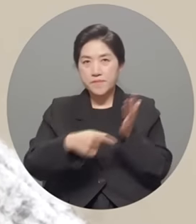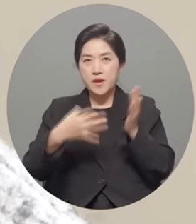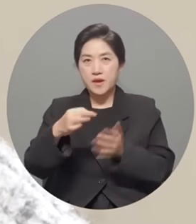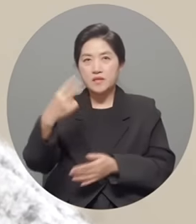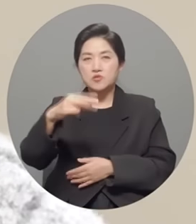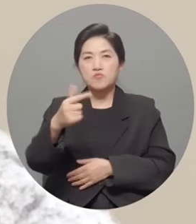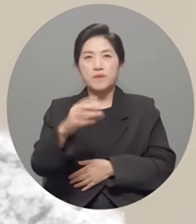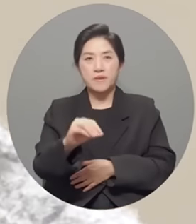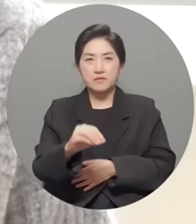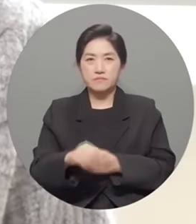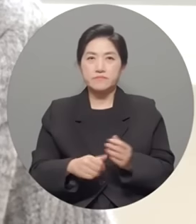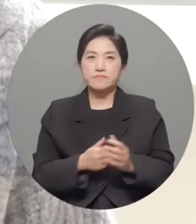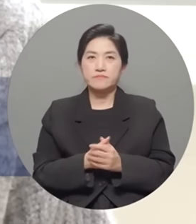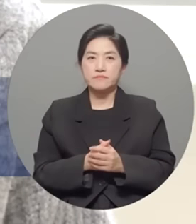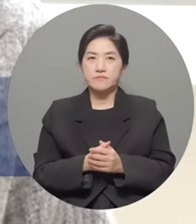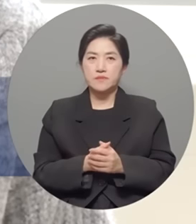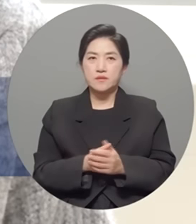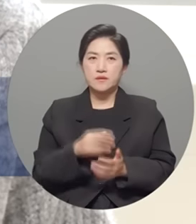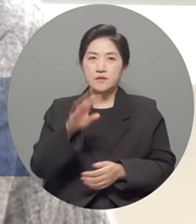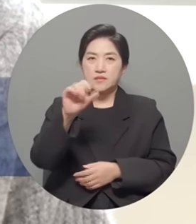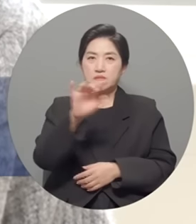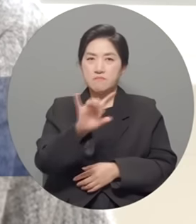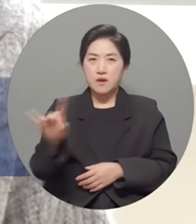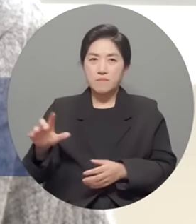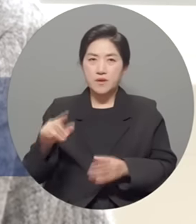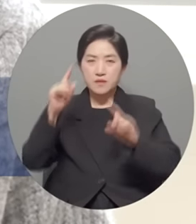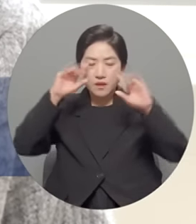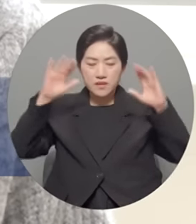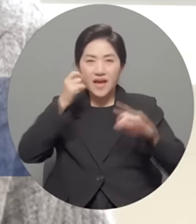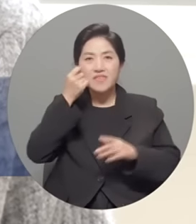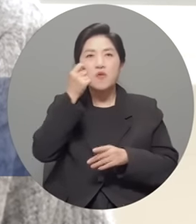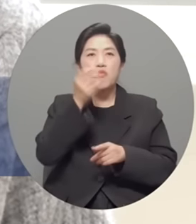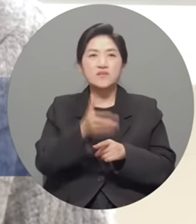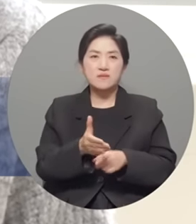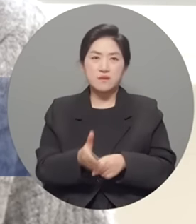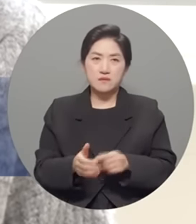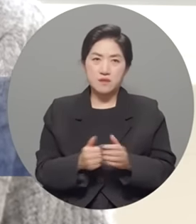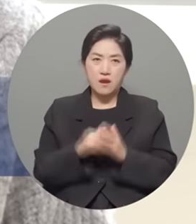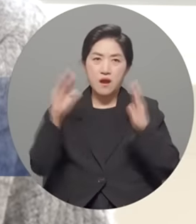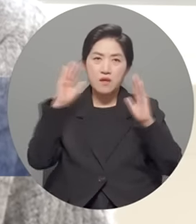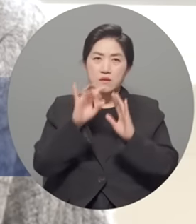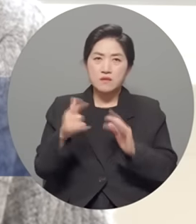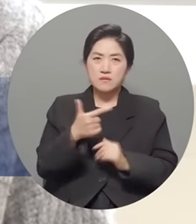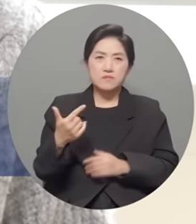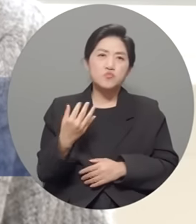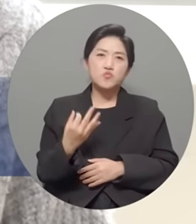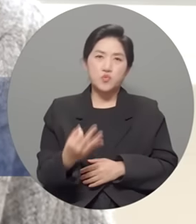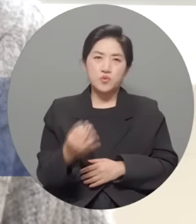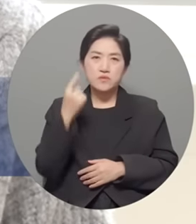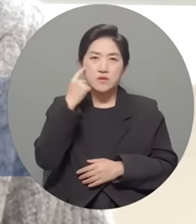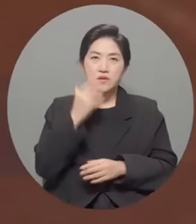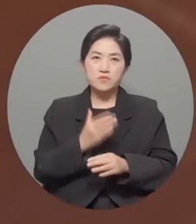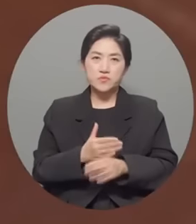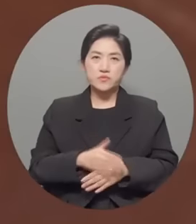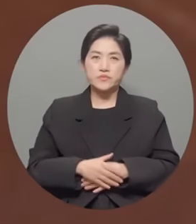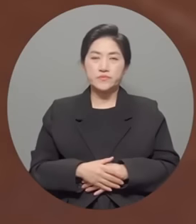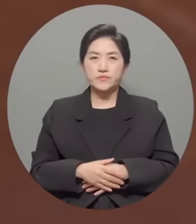원에 달합니다. 45만 원이면 사실 대학생 한 달 월세거든요. 학생들한테는 되게 큰 돈이라고 생각하고